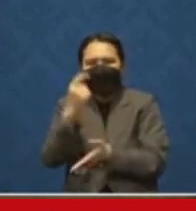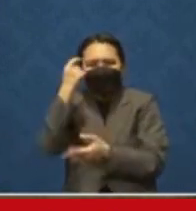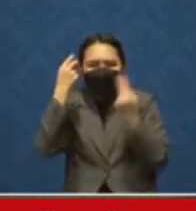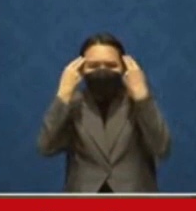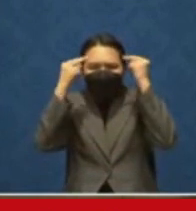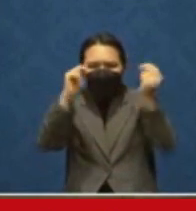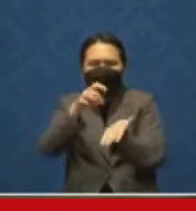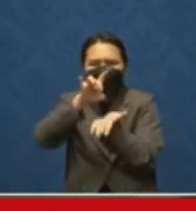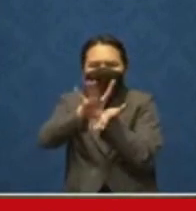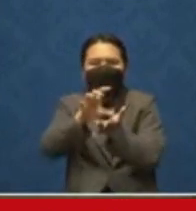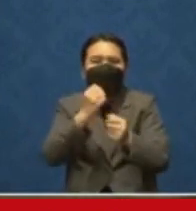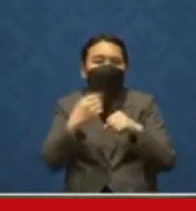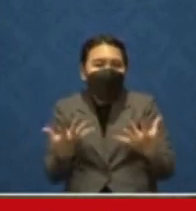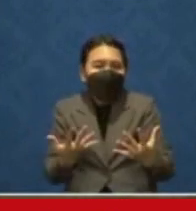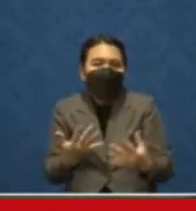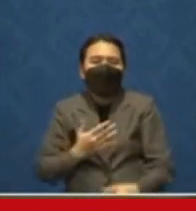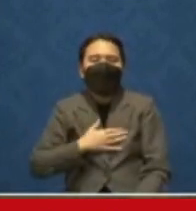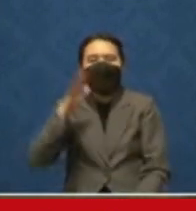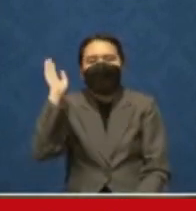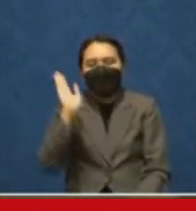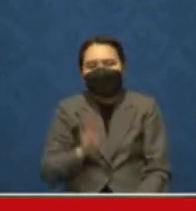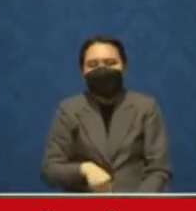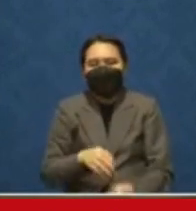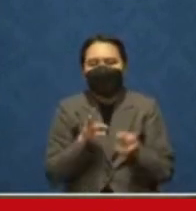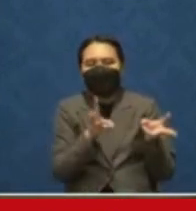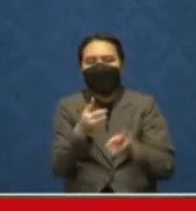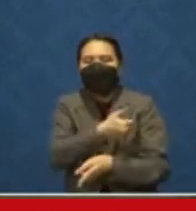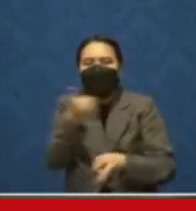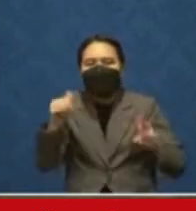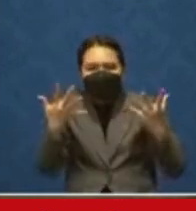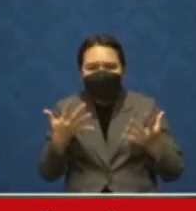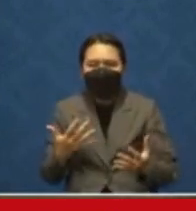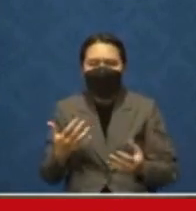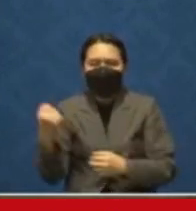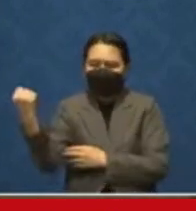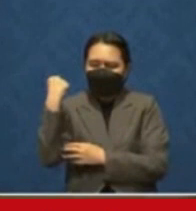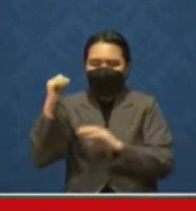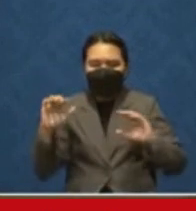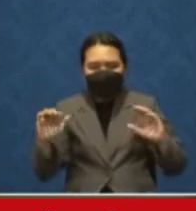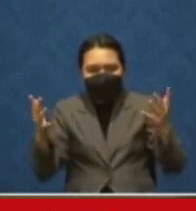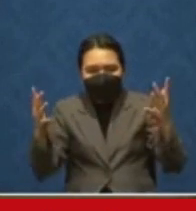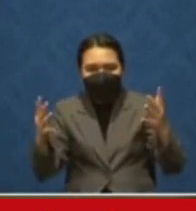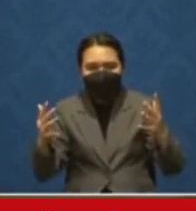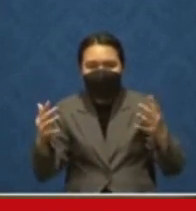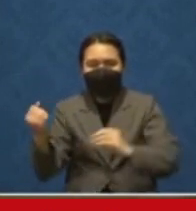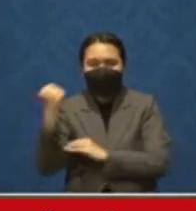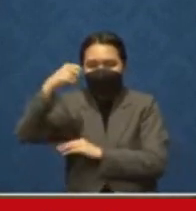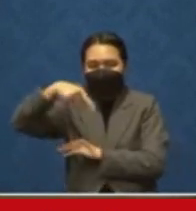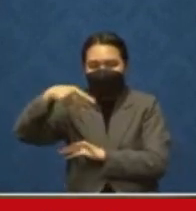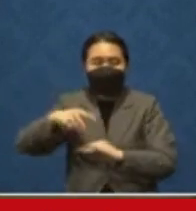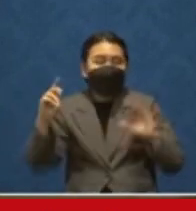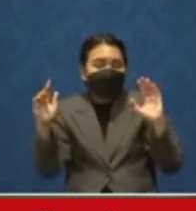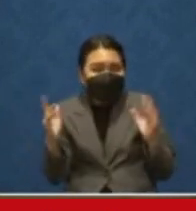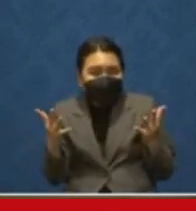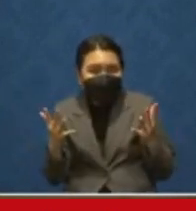อีสานเนี่ยสุทินไล่ประยุทธ์ให้หน่อยจะทำไงจะออกไปหยุดออกได้แต่ผม